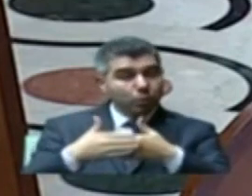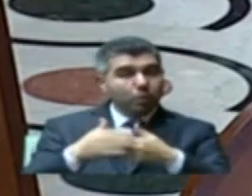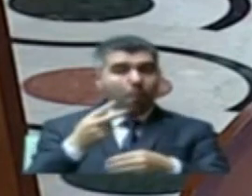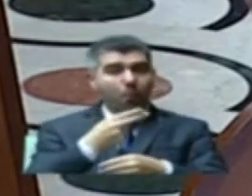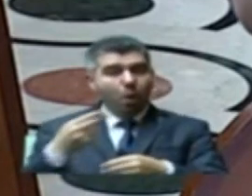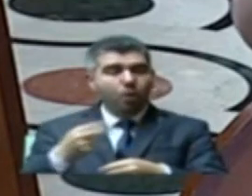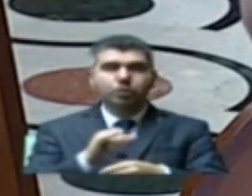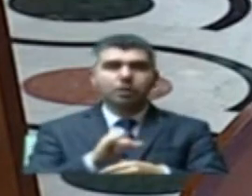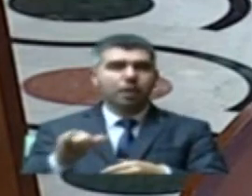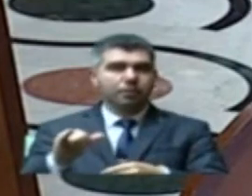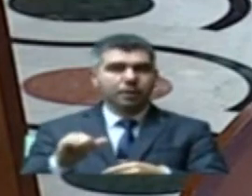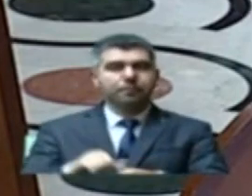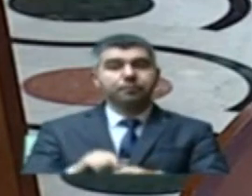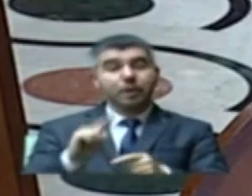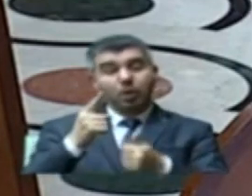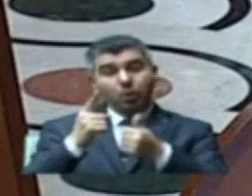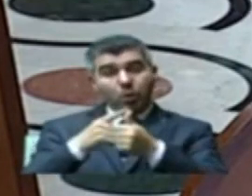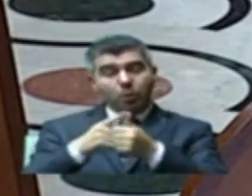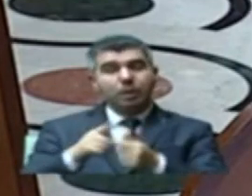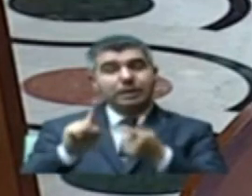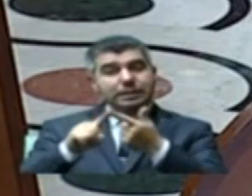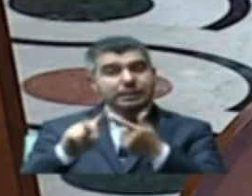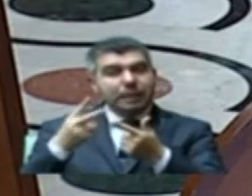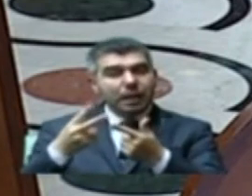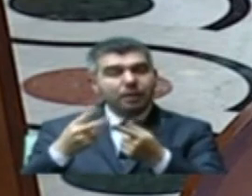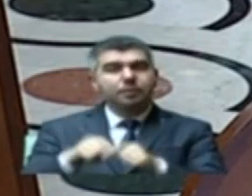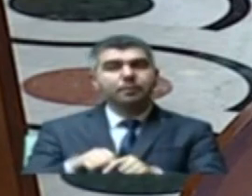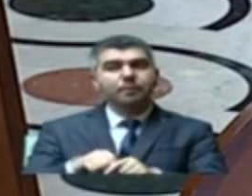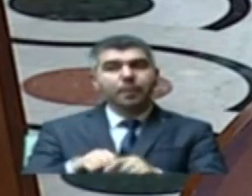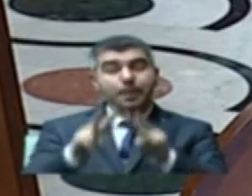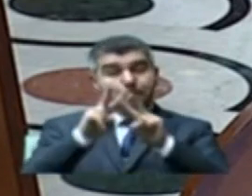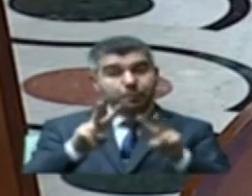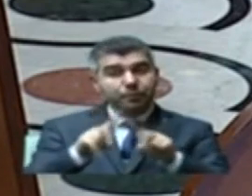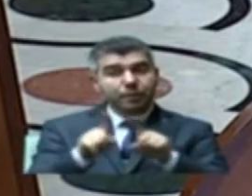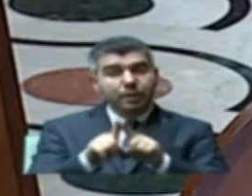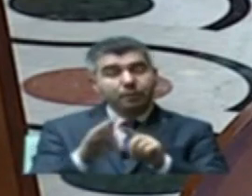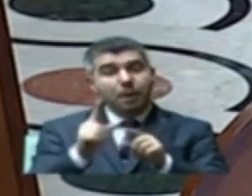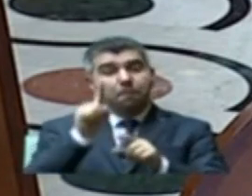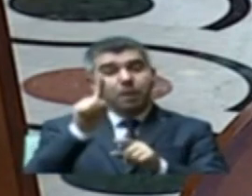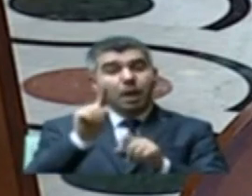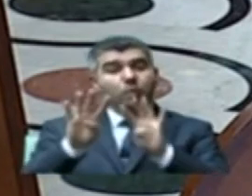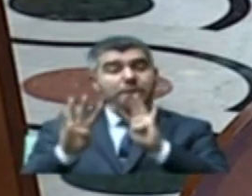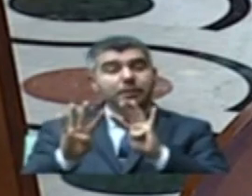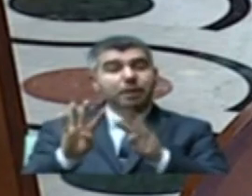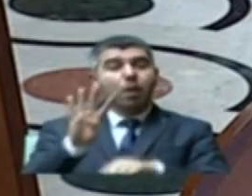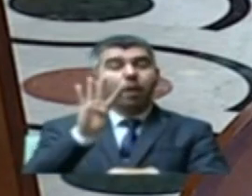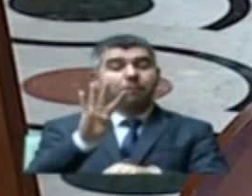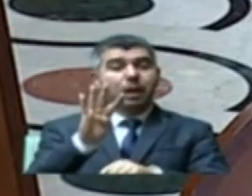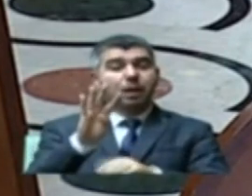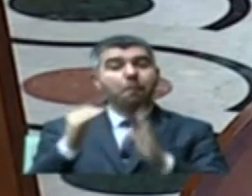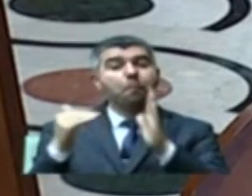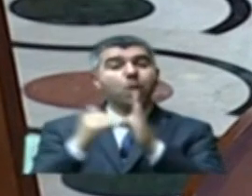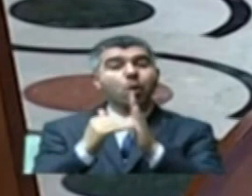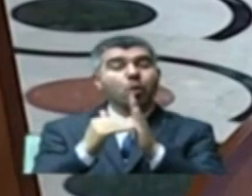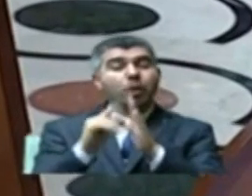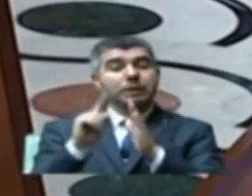ولا نقلصوا، هذه الأولى. ثانية أننا نرصد ما يتجاوز 148 مليون و